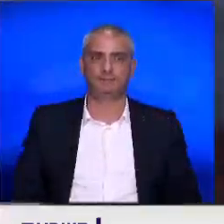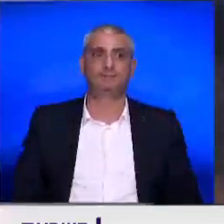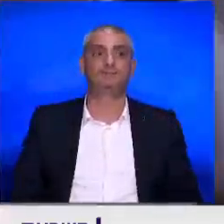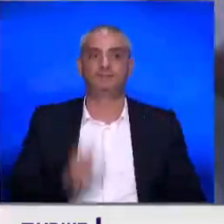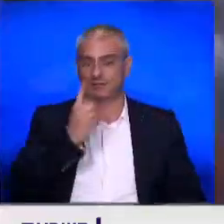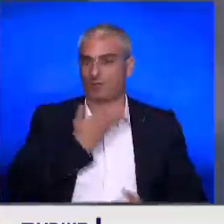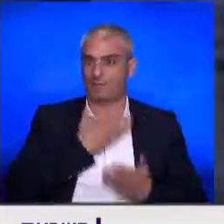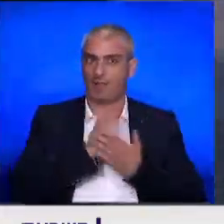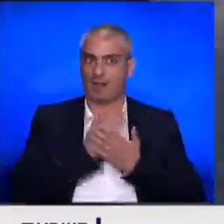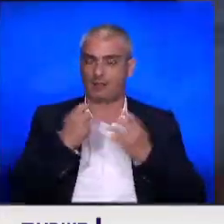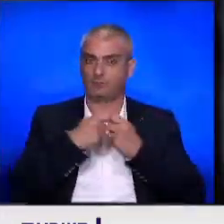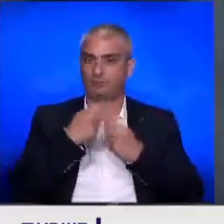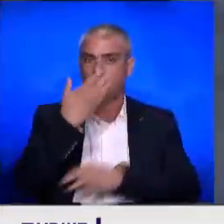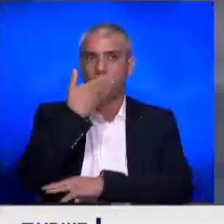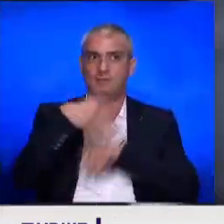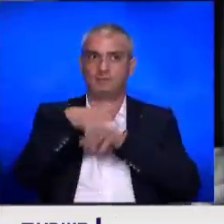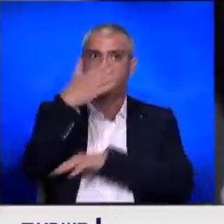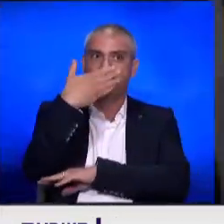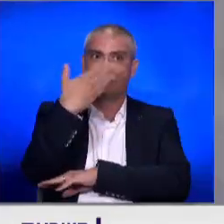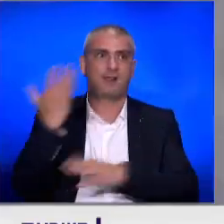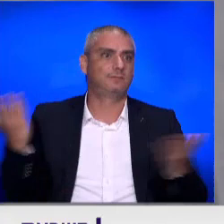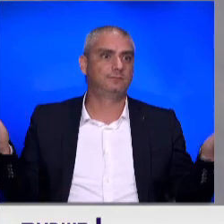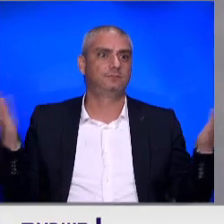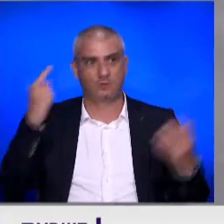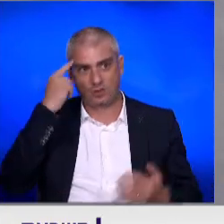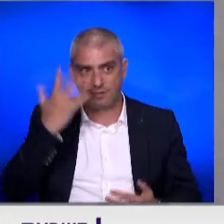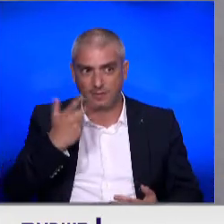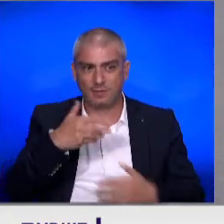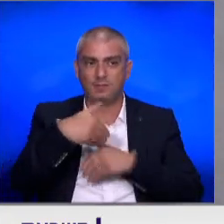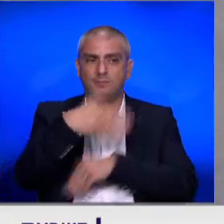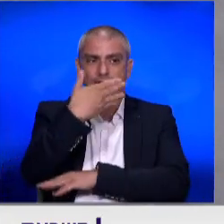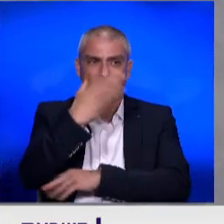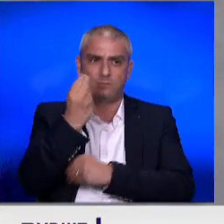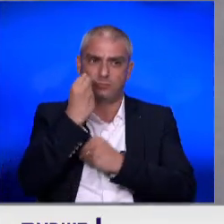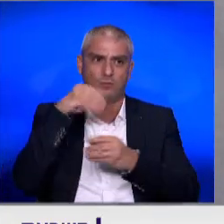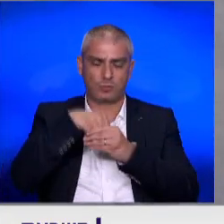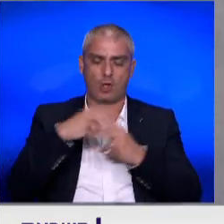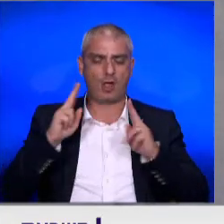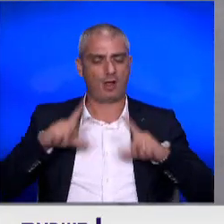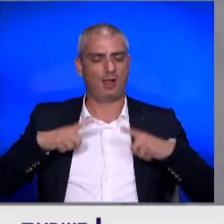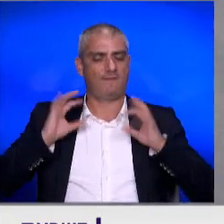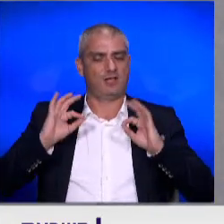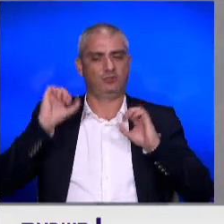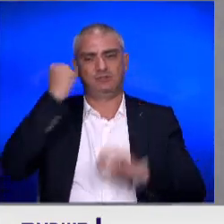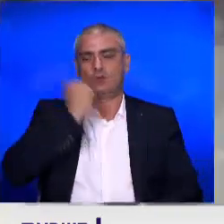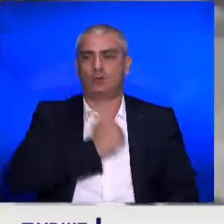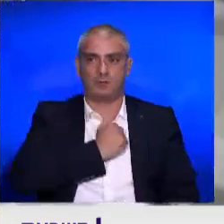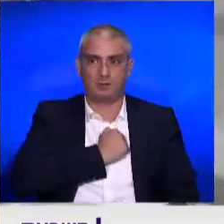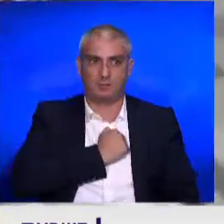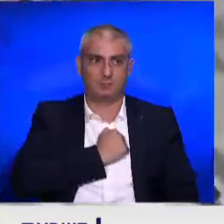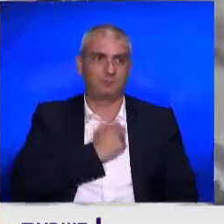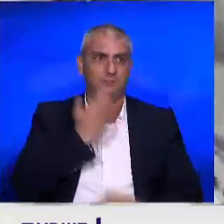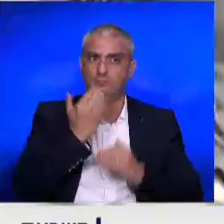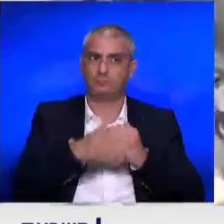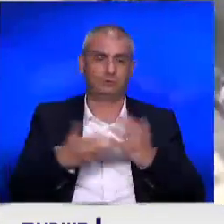תצטרכו לקבל החלטה בעניין של מצעד הדגלים, לא? אתה יודע מה... מצעד הדגלים זה משהו שהוא חלק מהווי של הציונות הדתית. כן. בסופו של